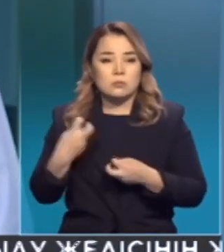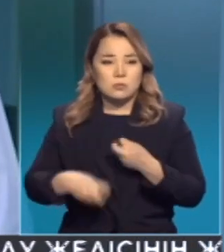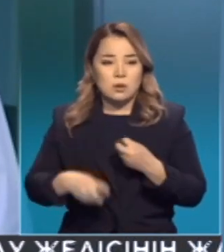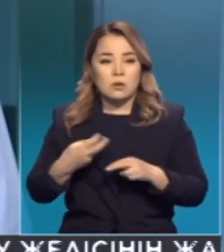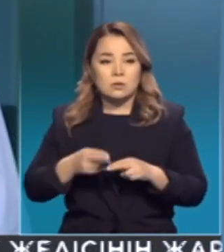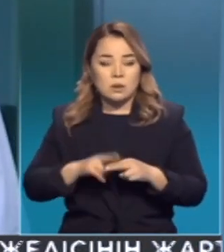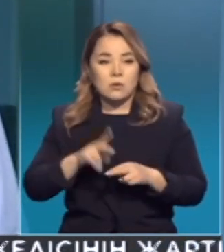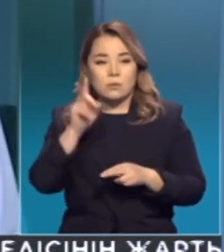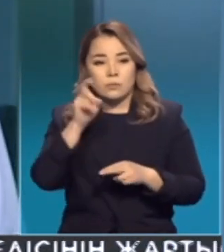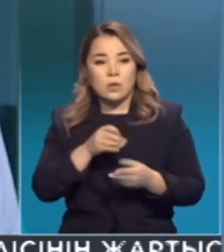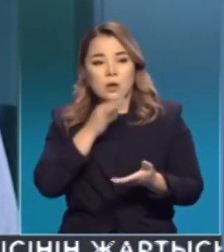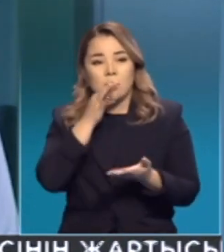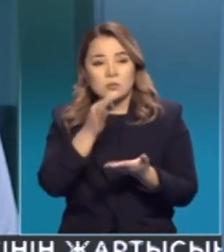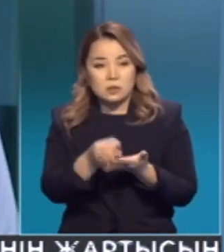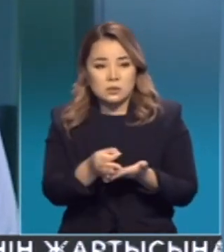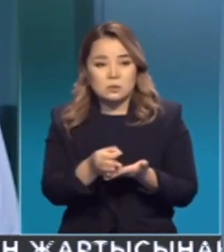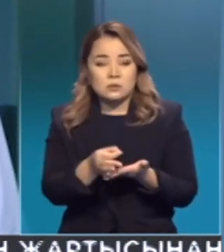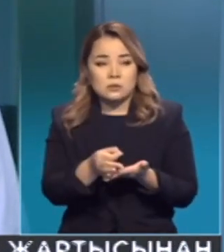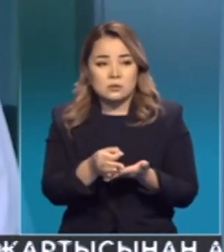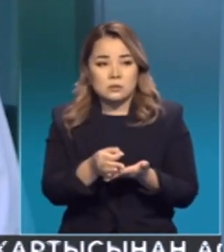себептен